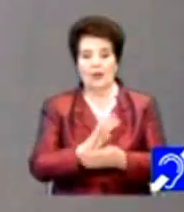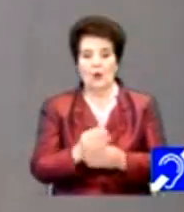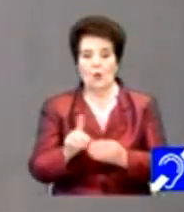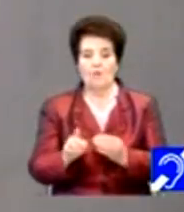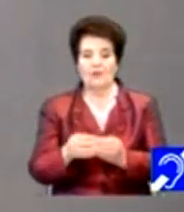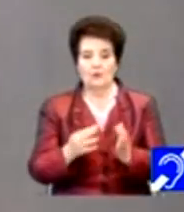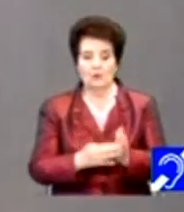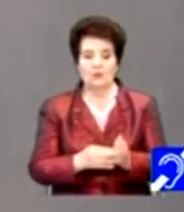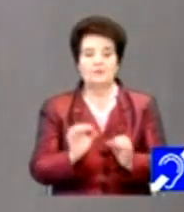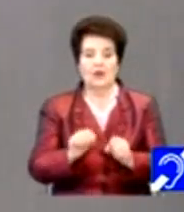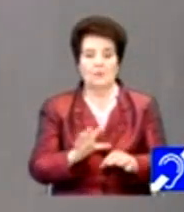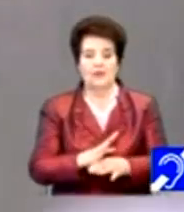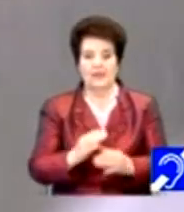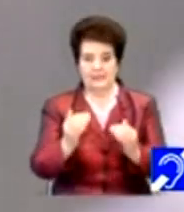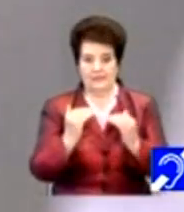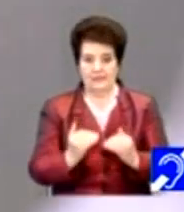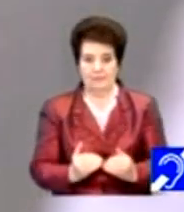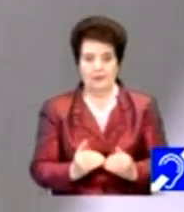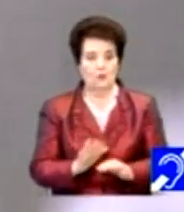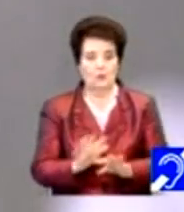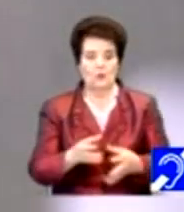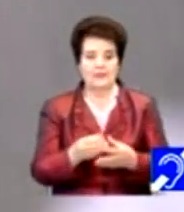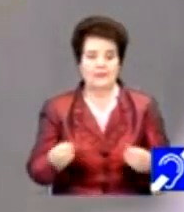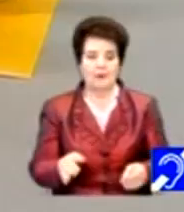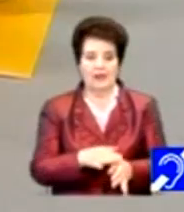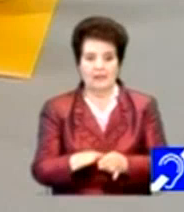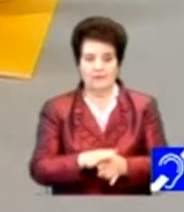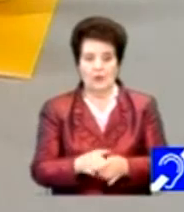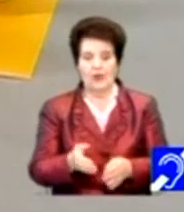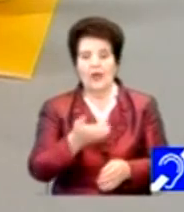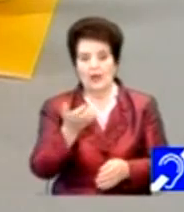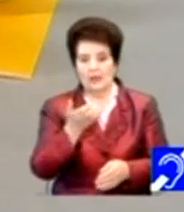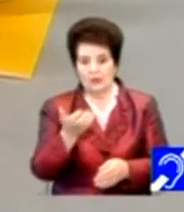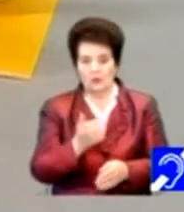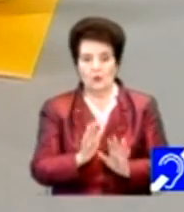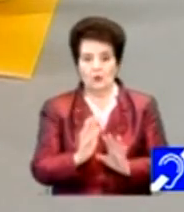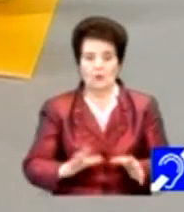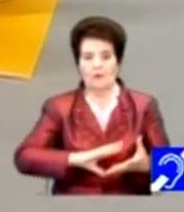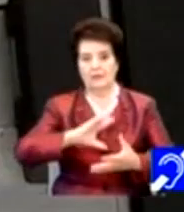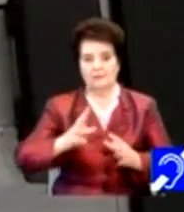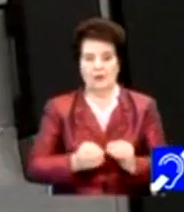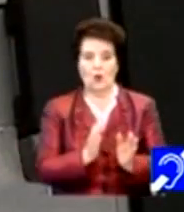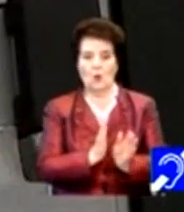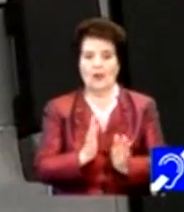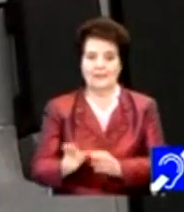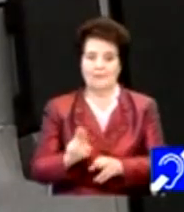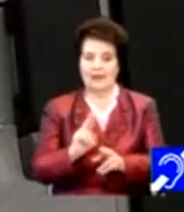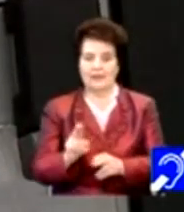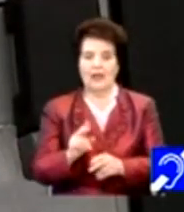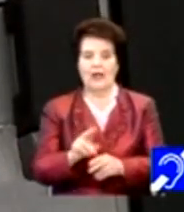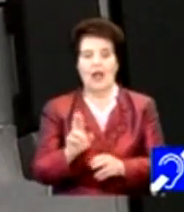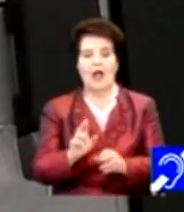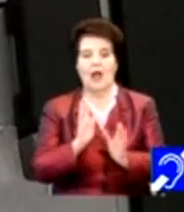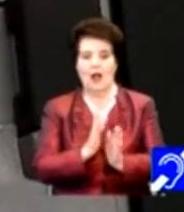ar putea să piardă din agresivitate, dar nu dispare definitiv. Căldura poate fi benefică doar în ansamblu cu respectarea tuturor regulilor